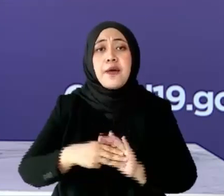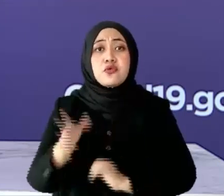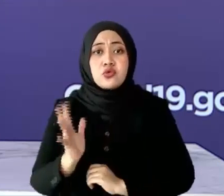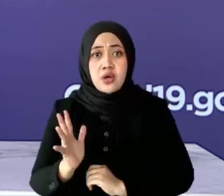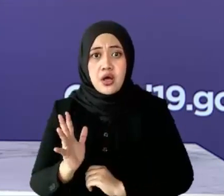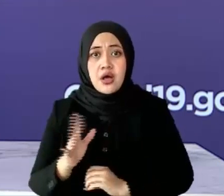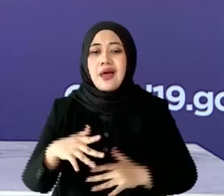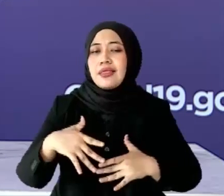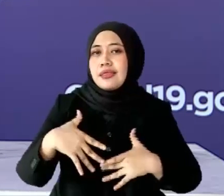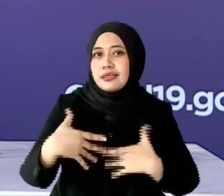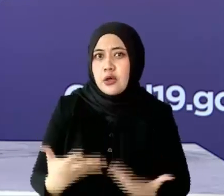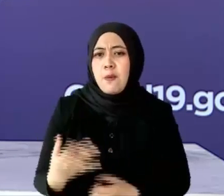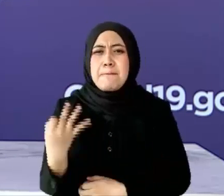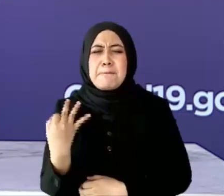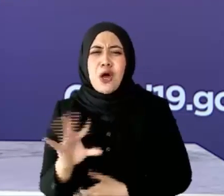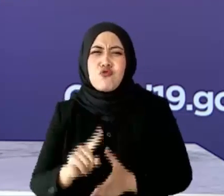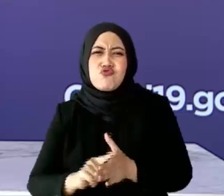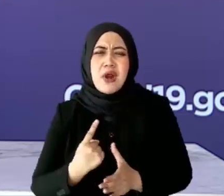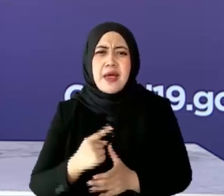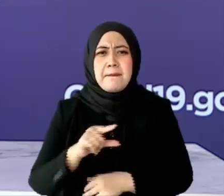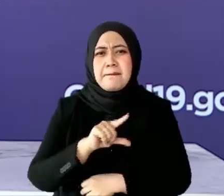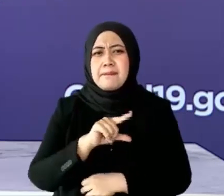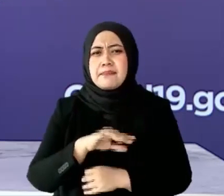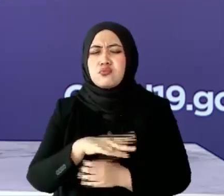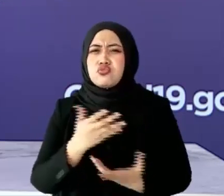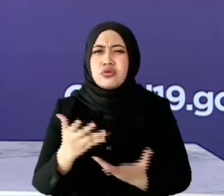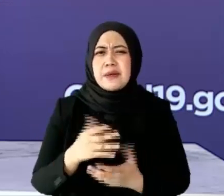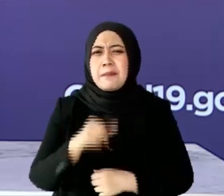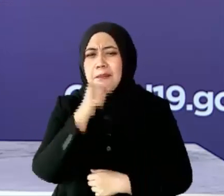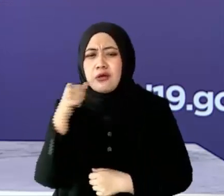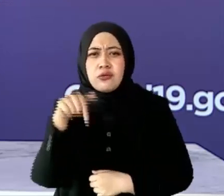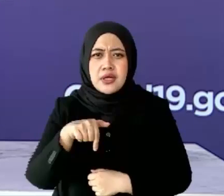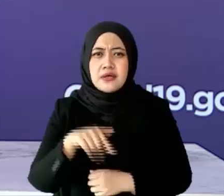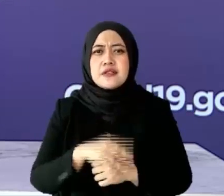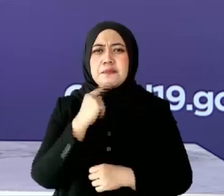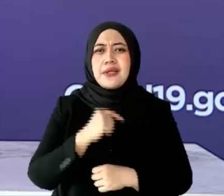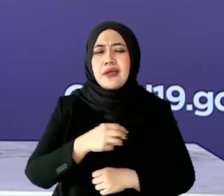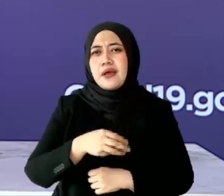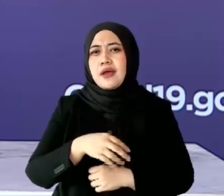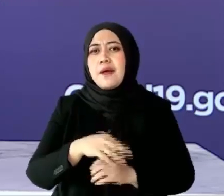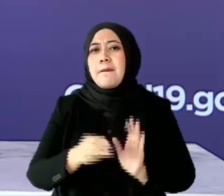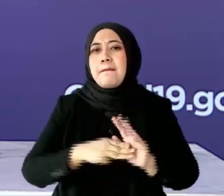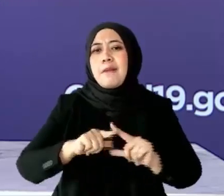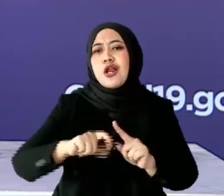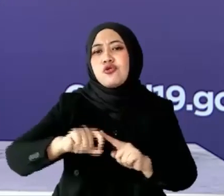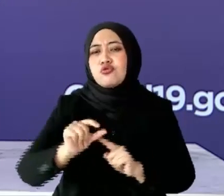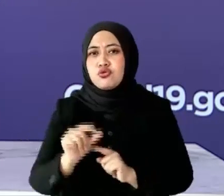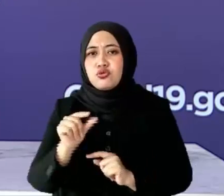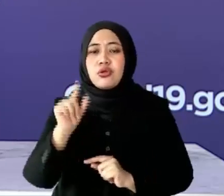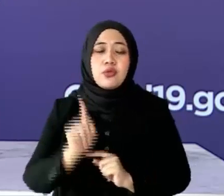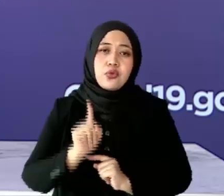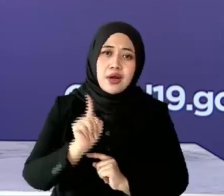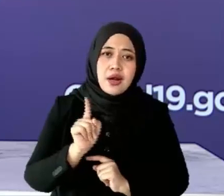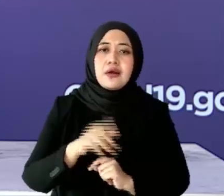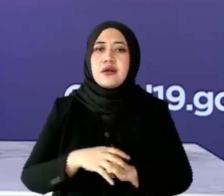maupun baru melaksanakannya per minggu ini, yaitu Provinsi Gorontalo, Maluku, Maluku Utara, dan